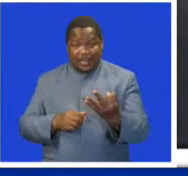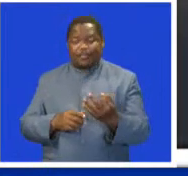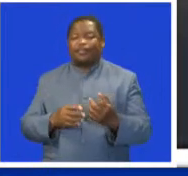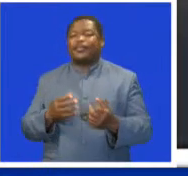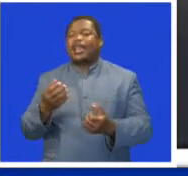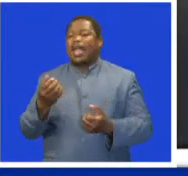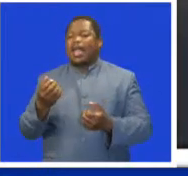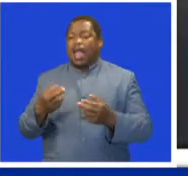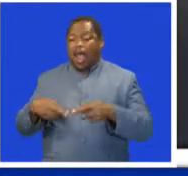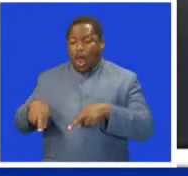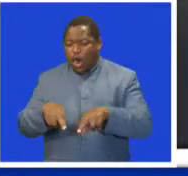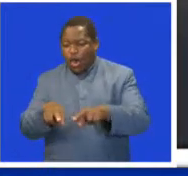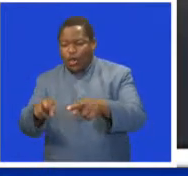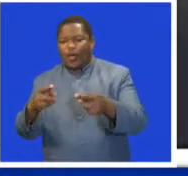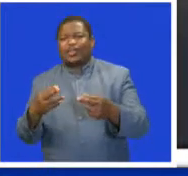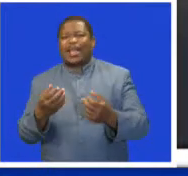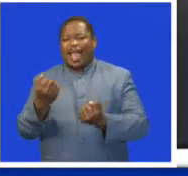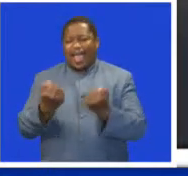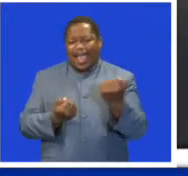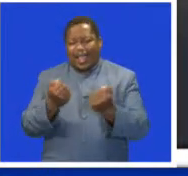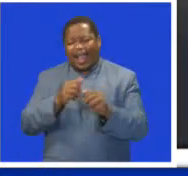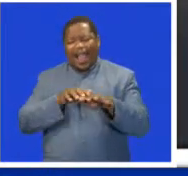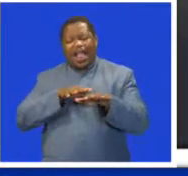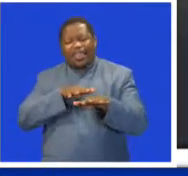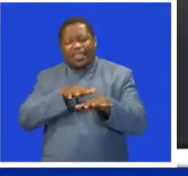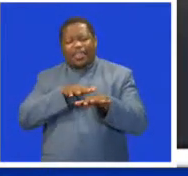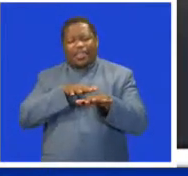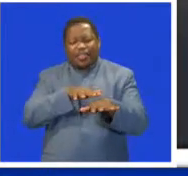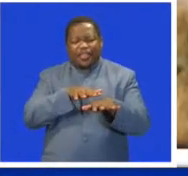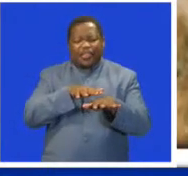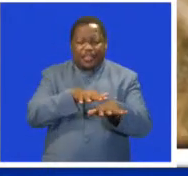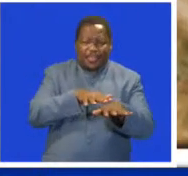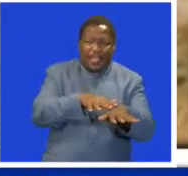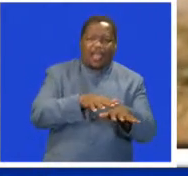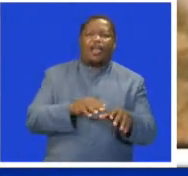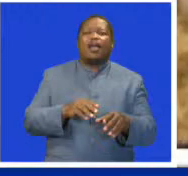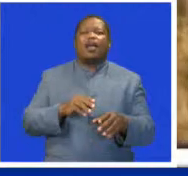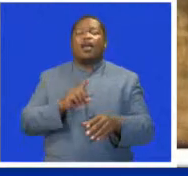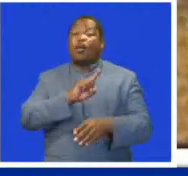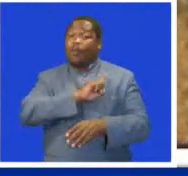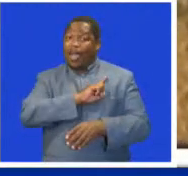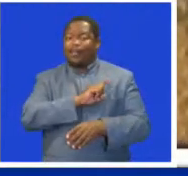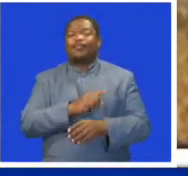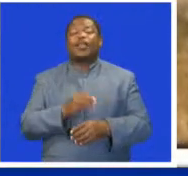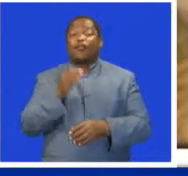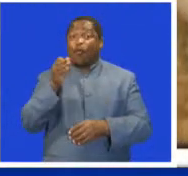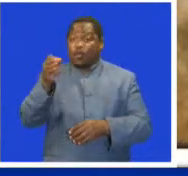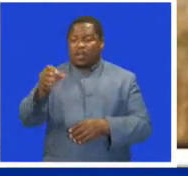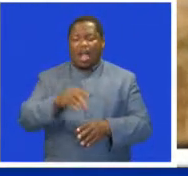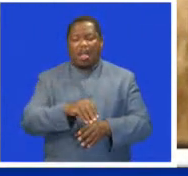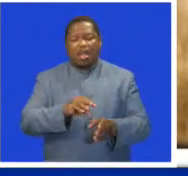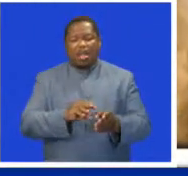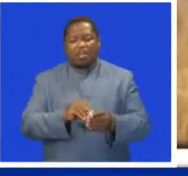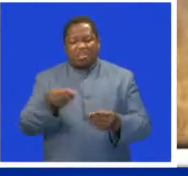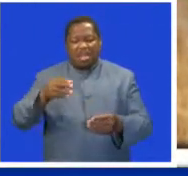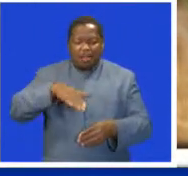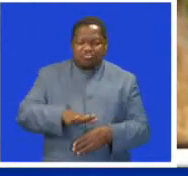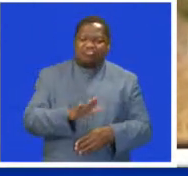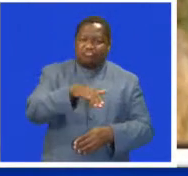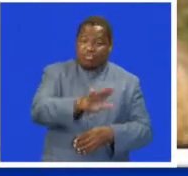seyiba overloaded kangangoba usuthi ukhanza ukuthi vele seyiyonakala. Mdluli uthi bayethemba nekuthi